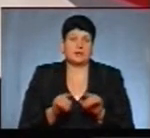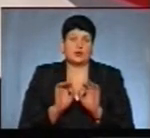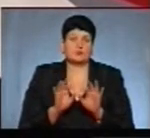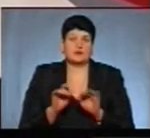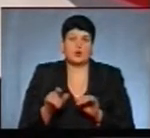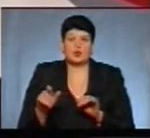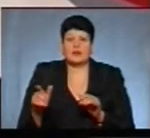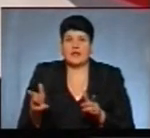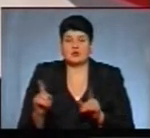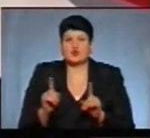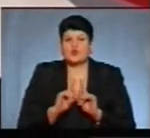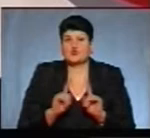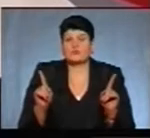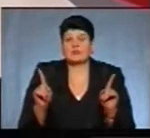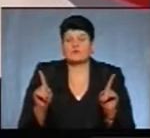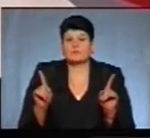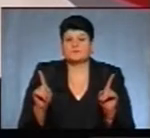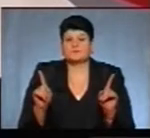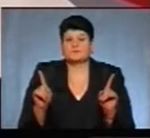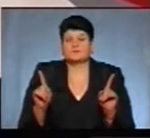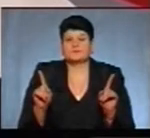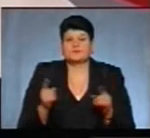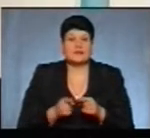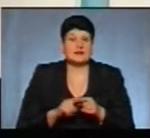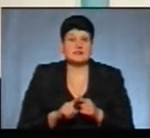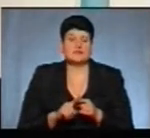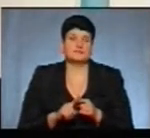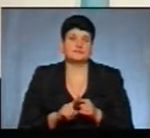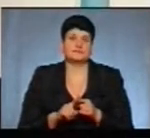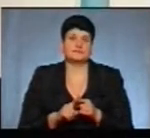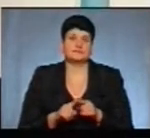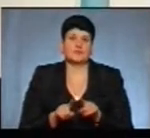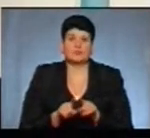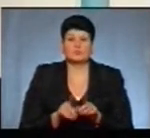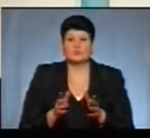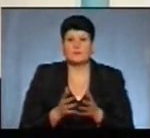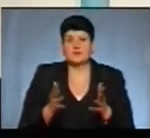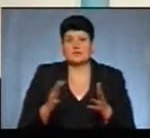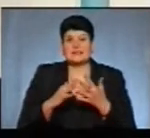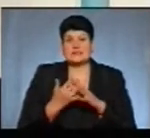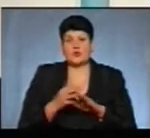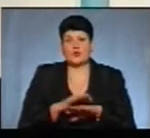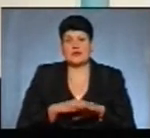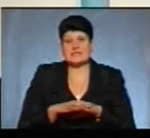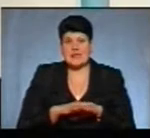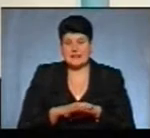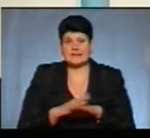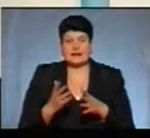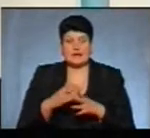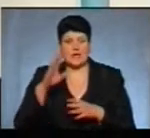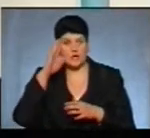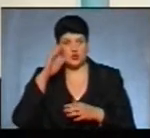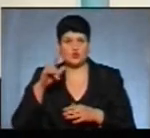що особливо це в такому більш для сільського населення, де